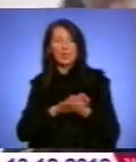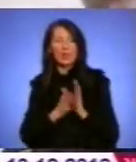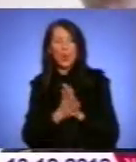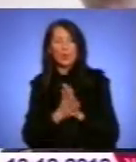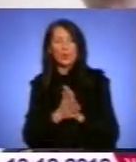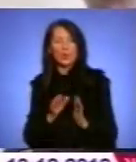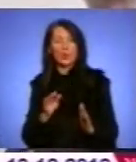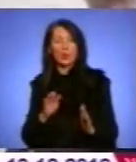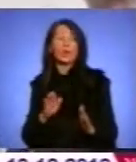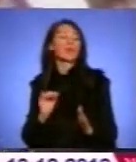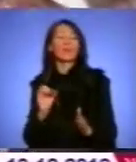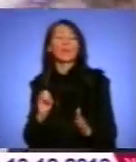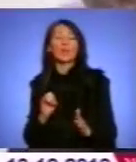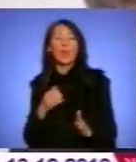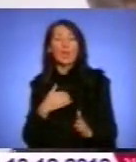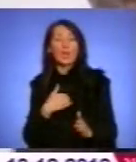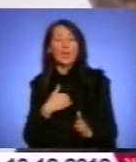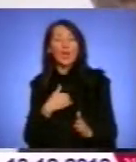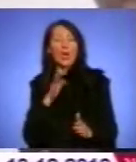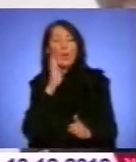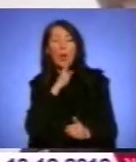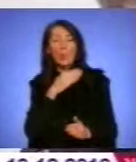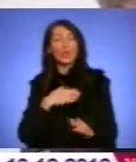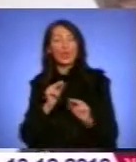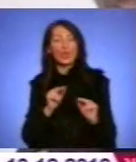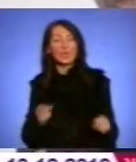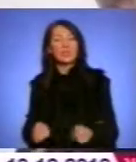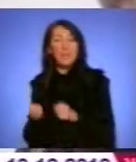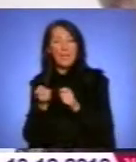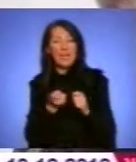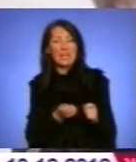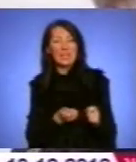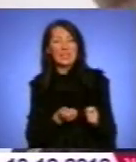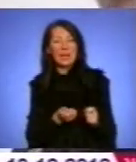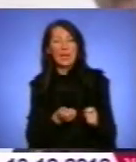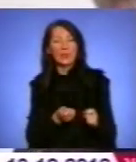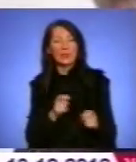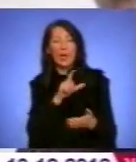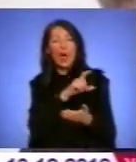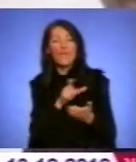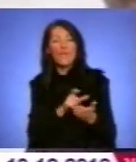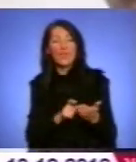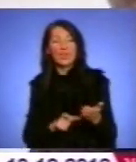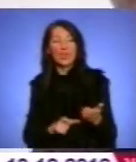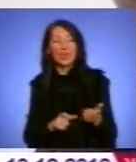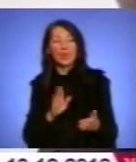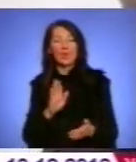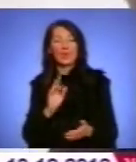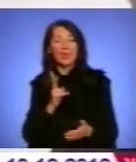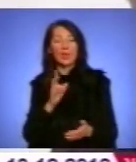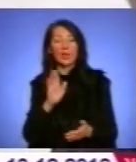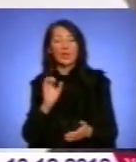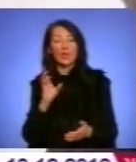і мені мама моєї учениці принесла вірш Василя